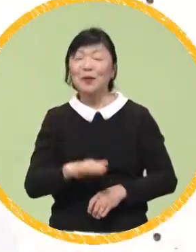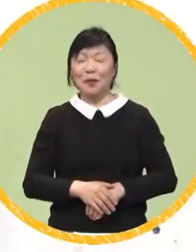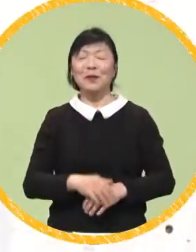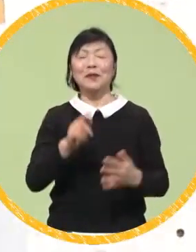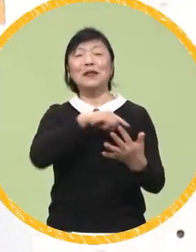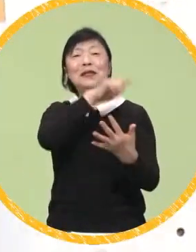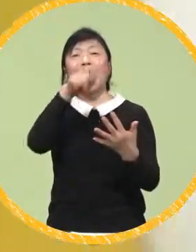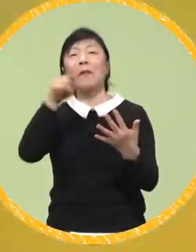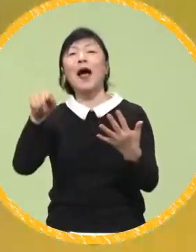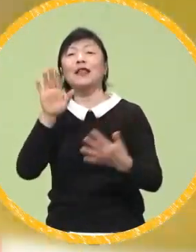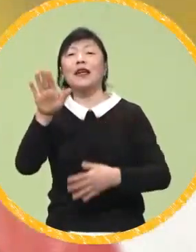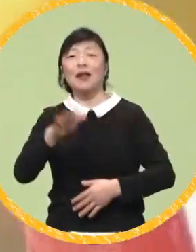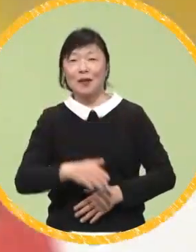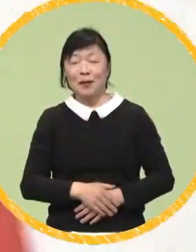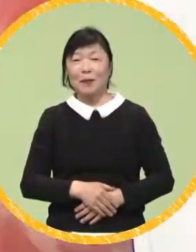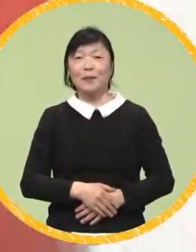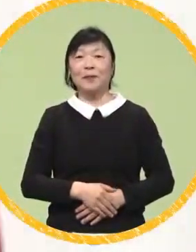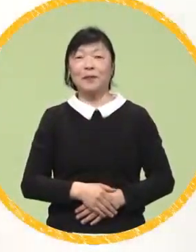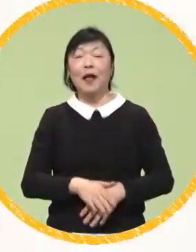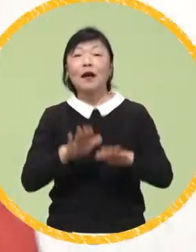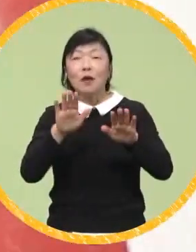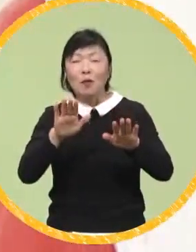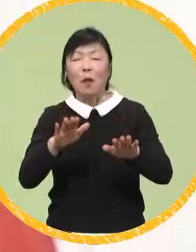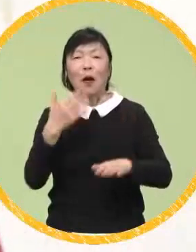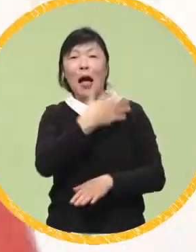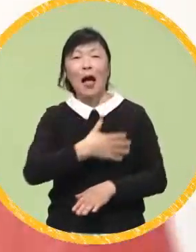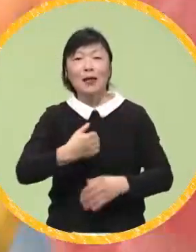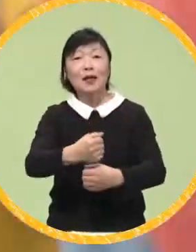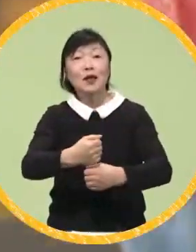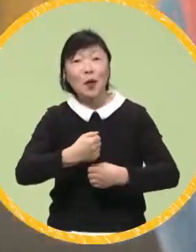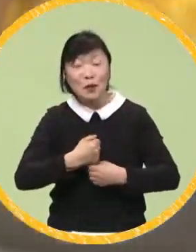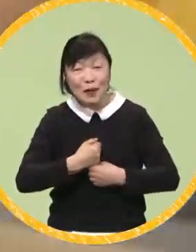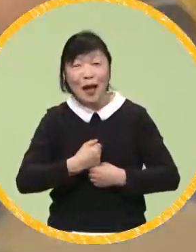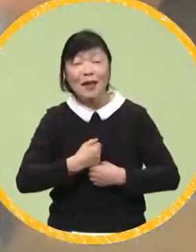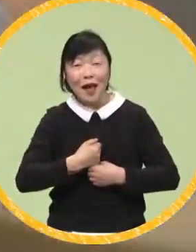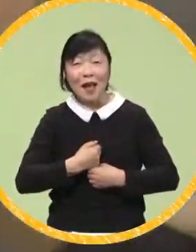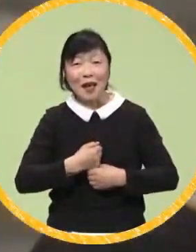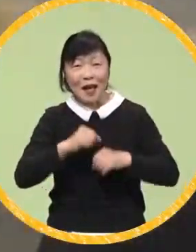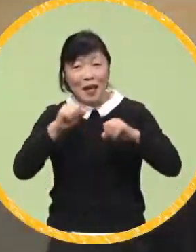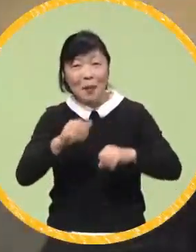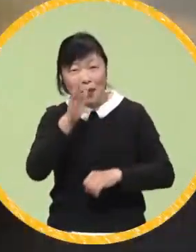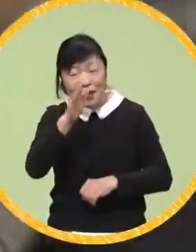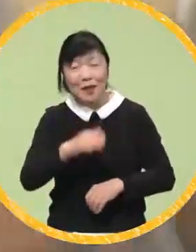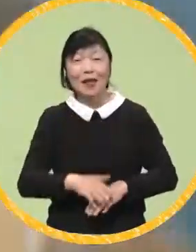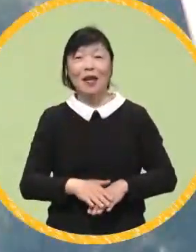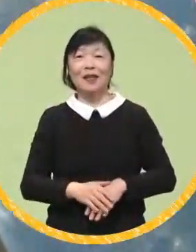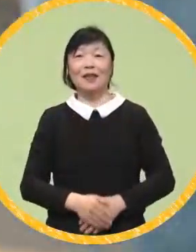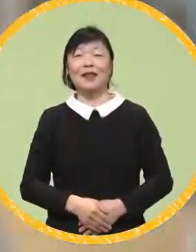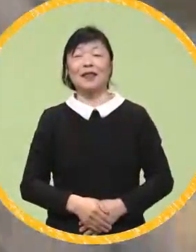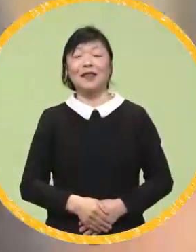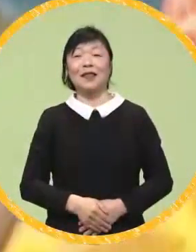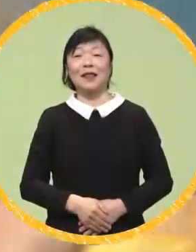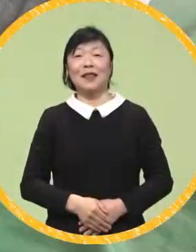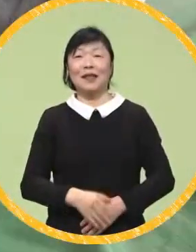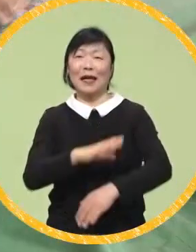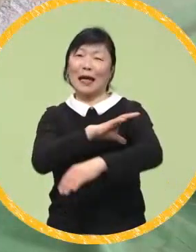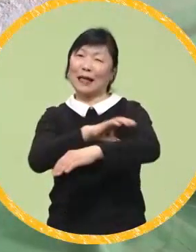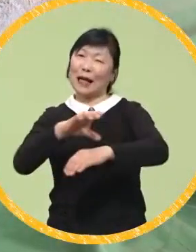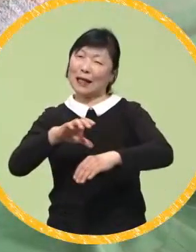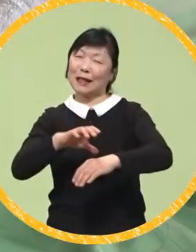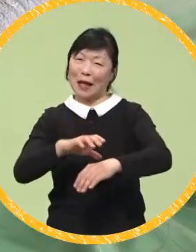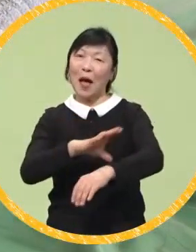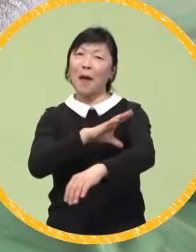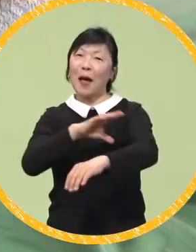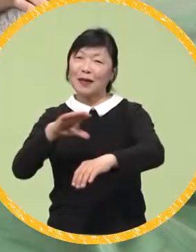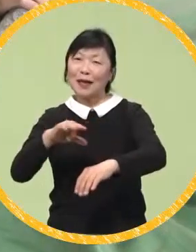後バッハいやーくれぐれも気をつけて惚れからの夢に向かって進んでください今日ありございましたがとうございますパンパンすっっ